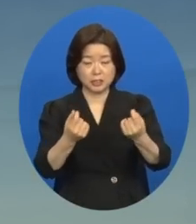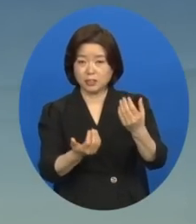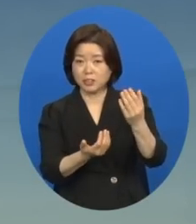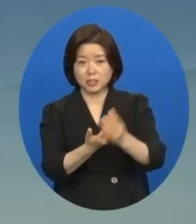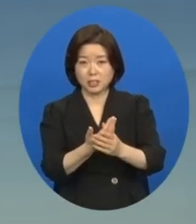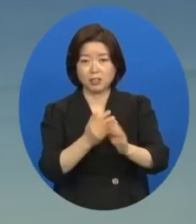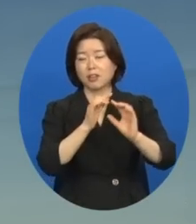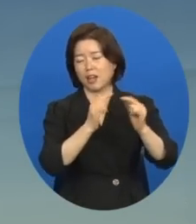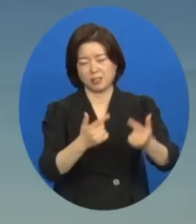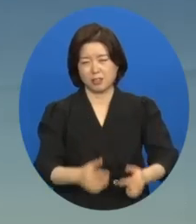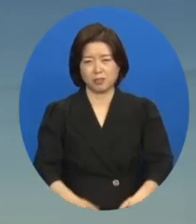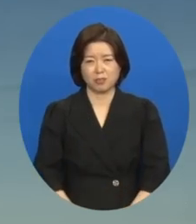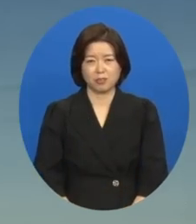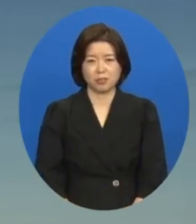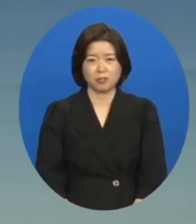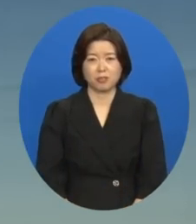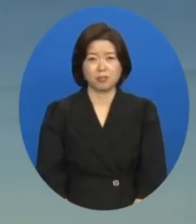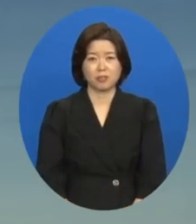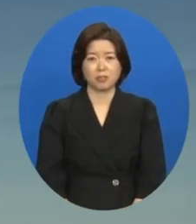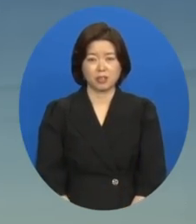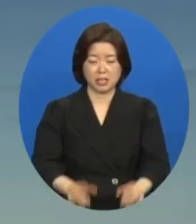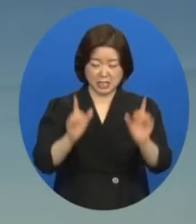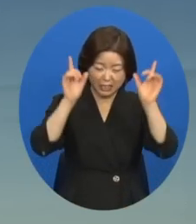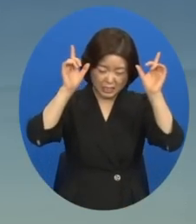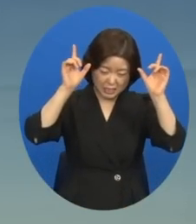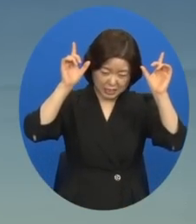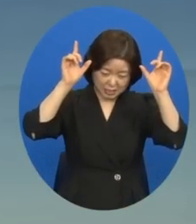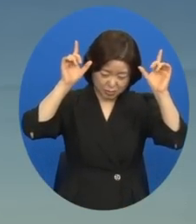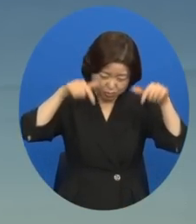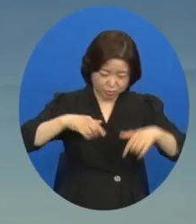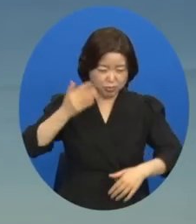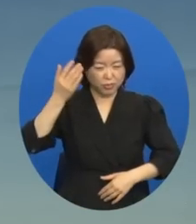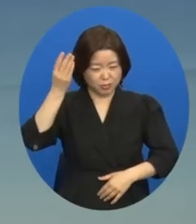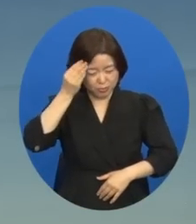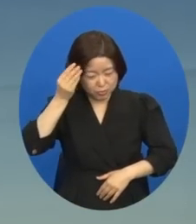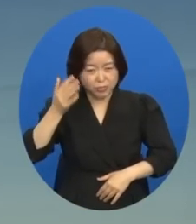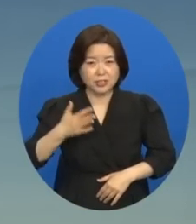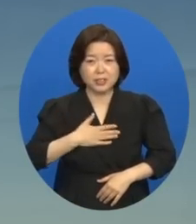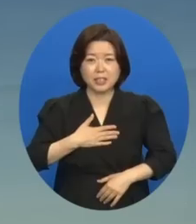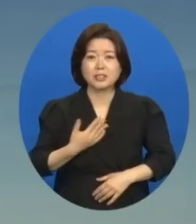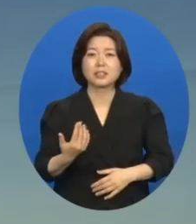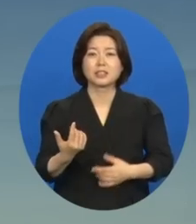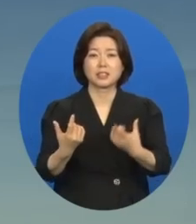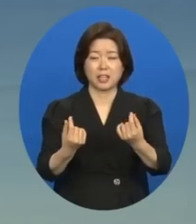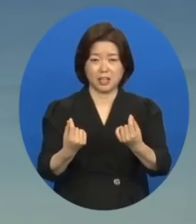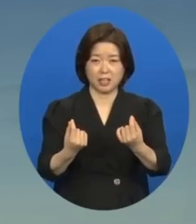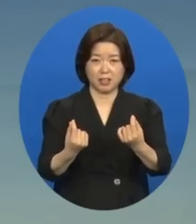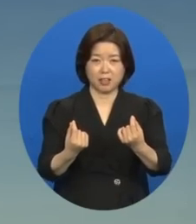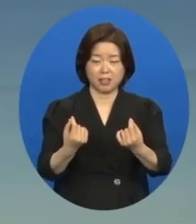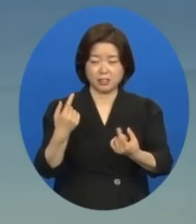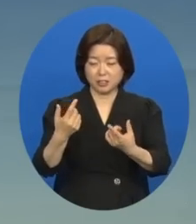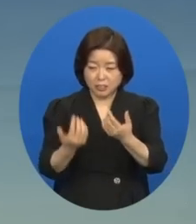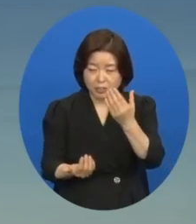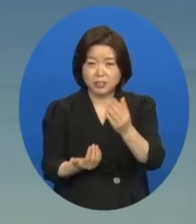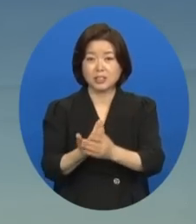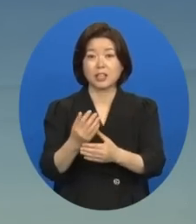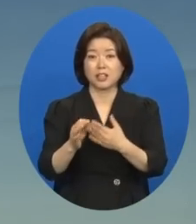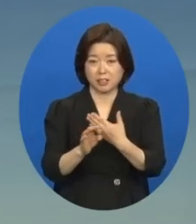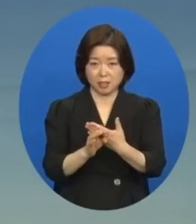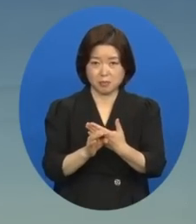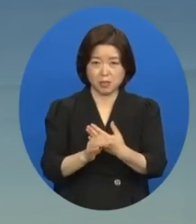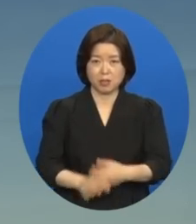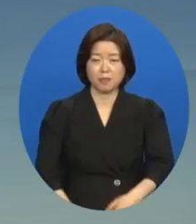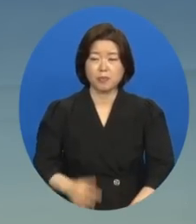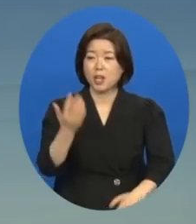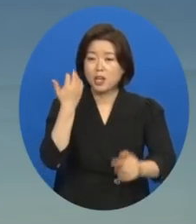거 아닙니다. 우매무지한 짐승과 같은 저에게도 그런 일이 일어났다면